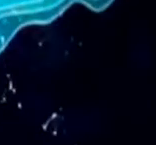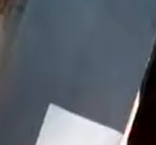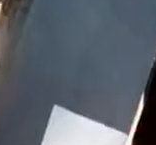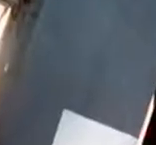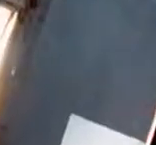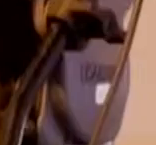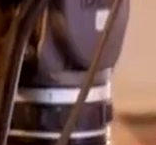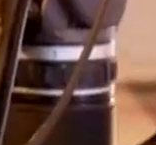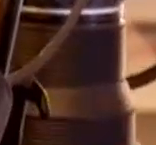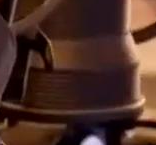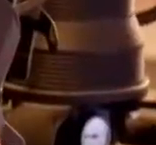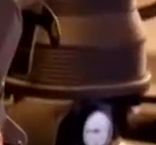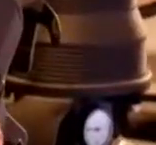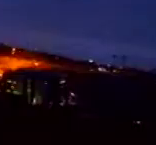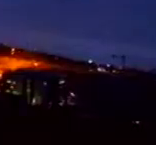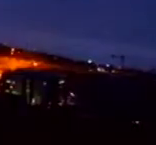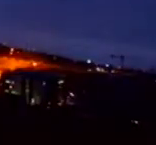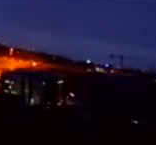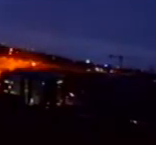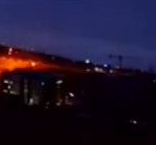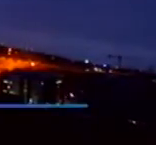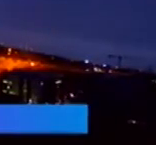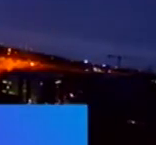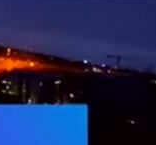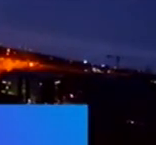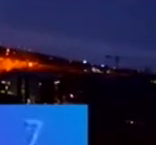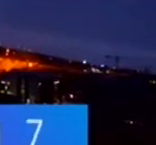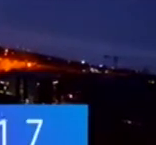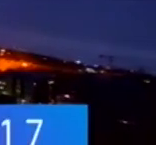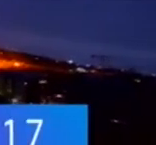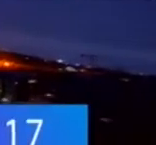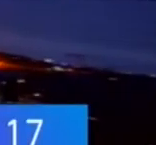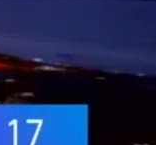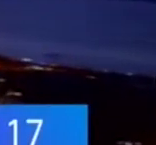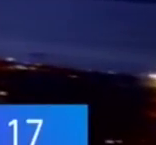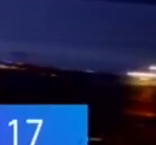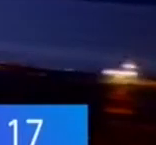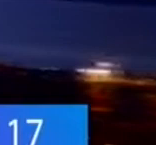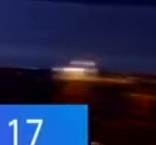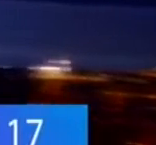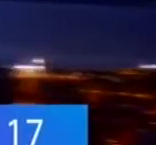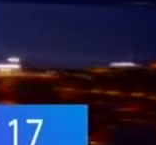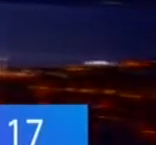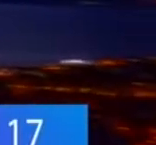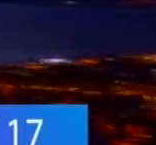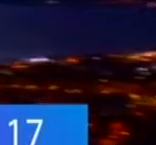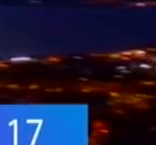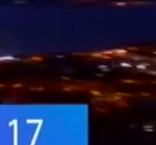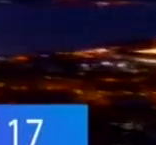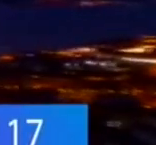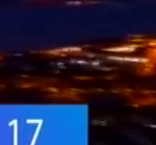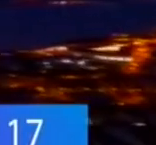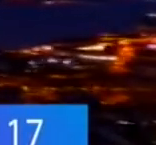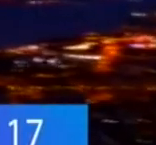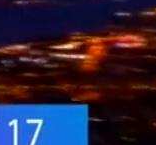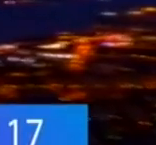yapmanız gereken çok basit. 0549 500 1717 numaralı telefona mesaj gönderin,